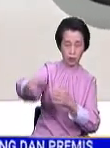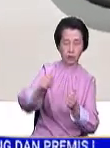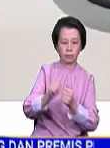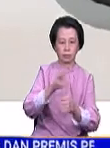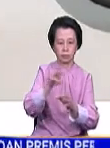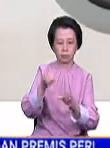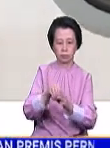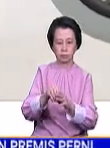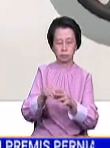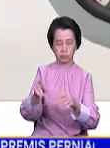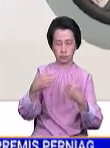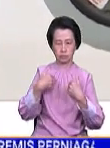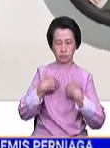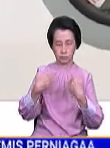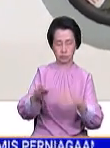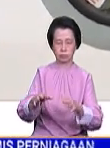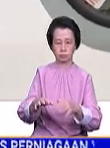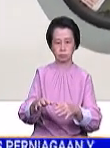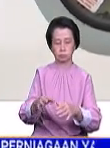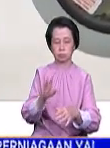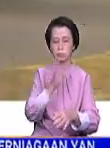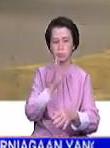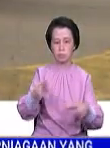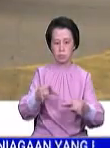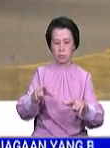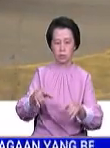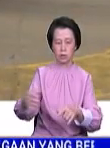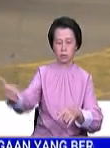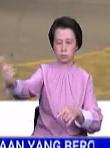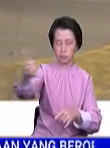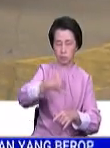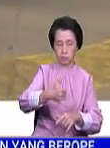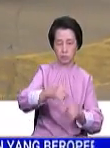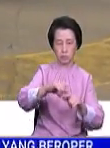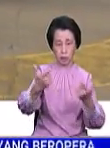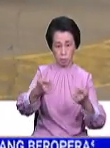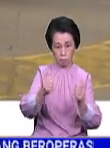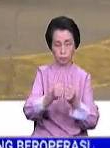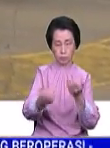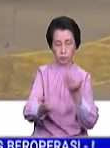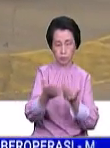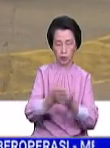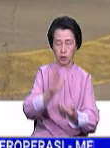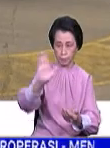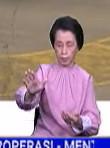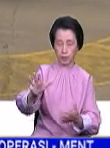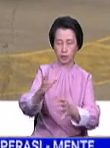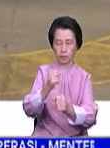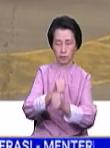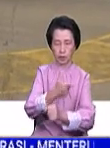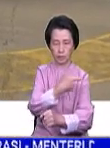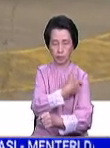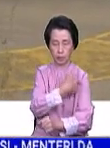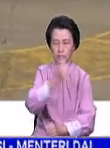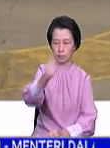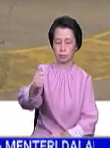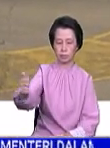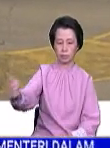di pedalaman turut dinasihati supaya tidak melakukan pergerakan ke kawasan lain bagi memudahkan mereka mendapat vaksin